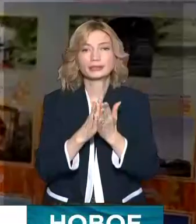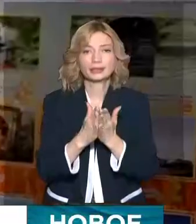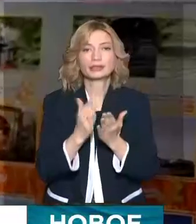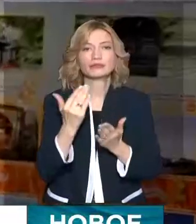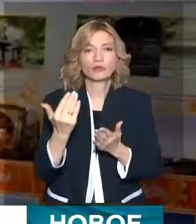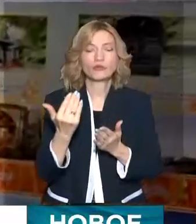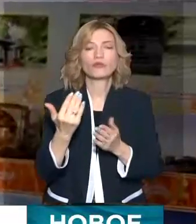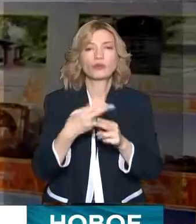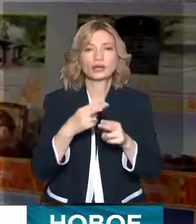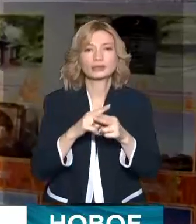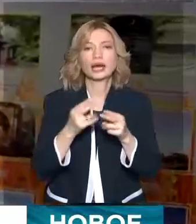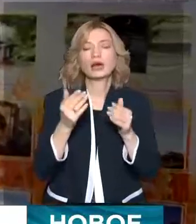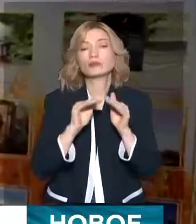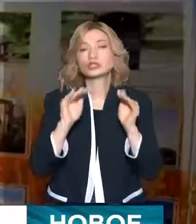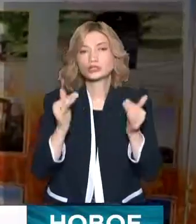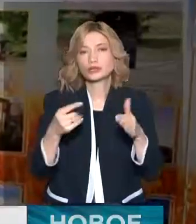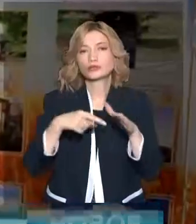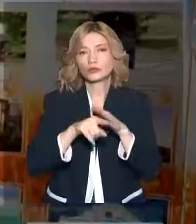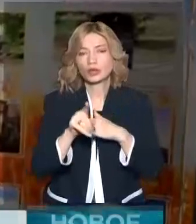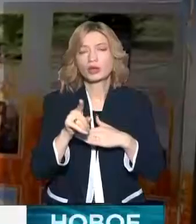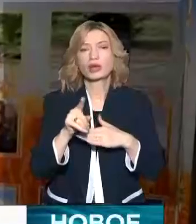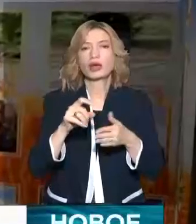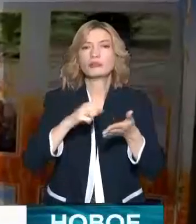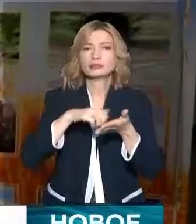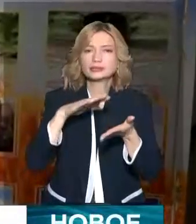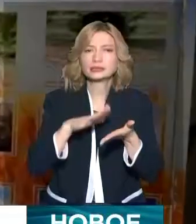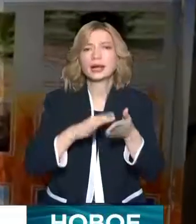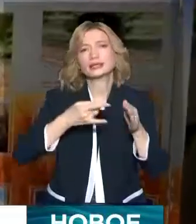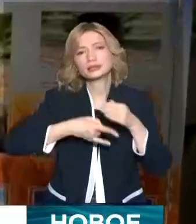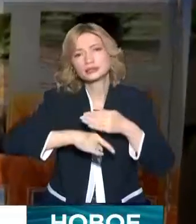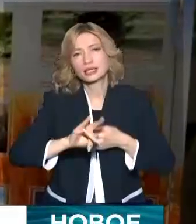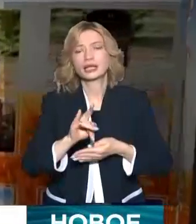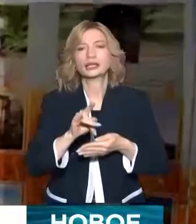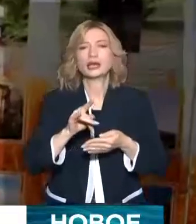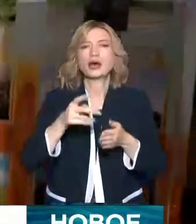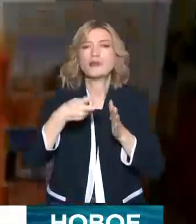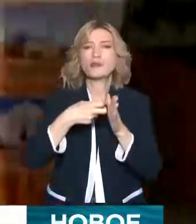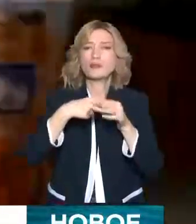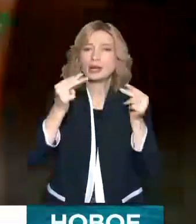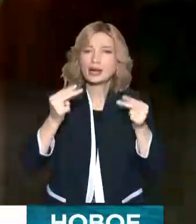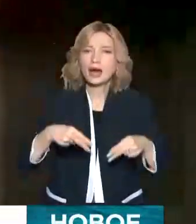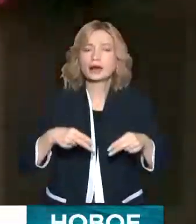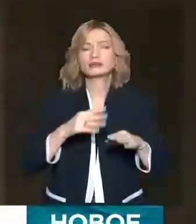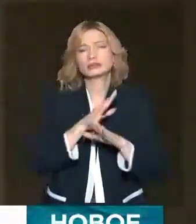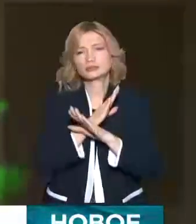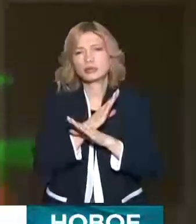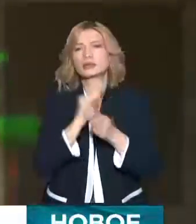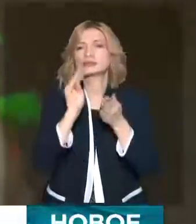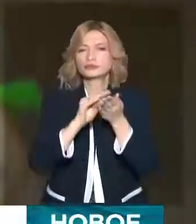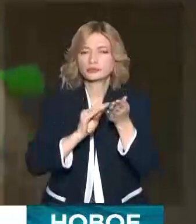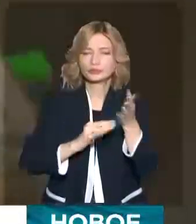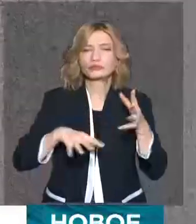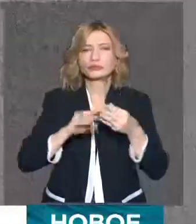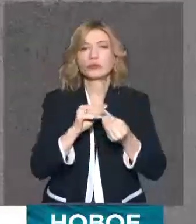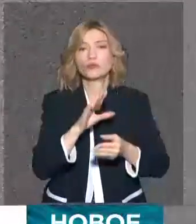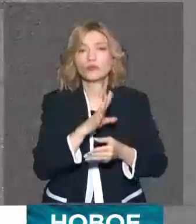соборной мечети номер 4 с записями о регистрации рождения, браков и смерти. Внешние очертания мечети